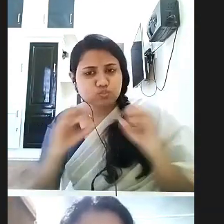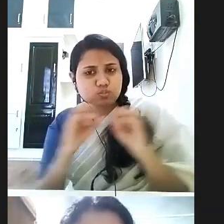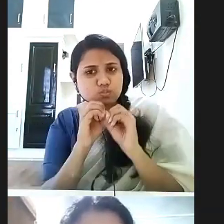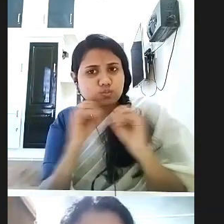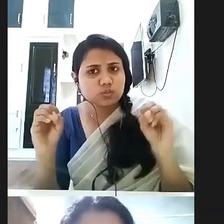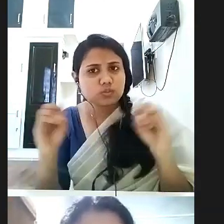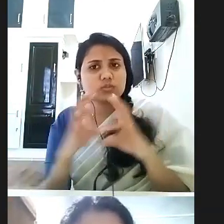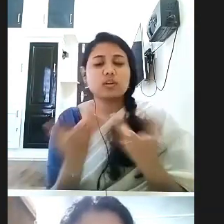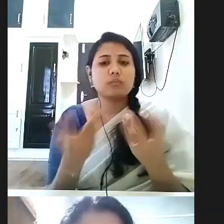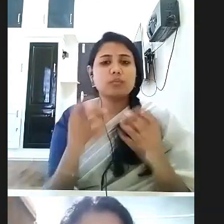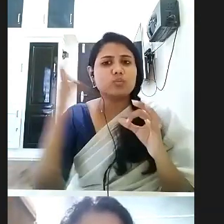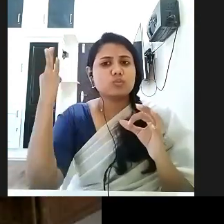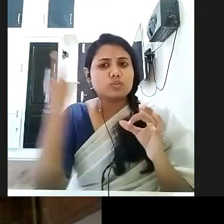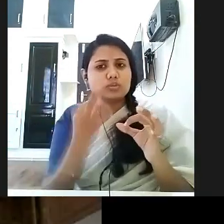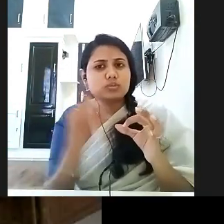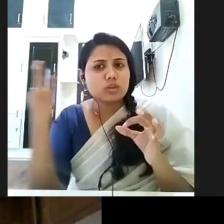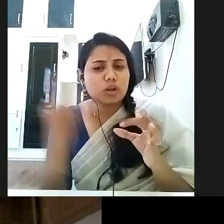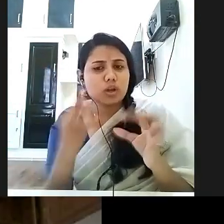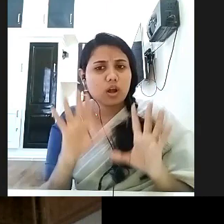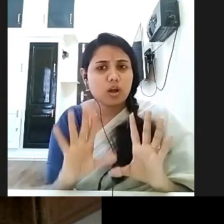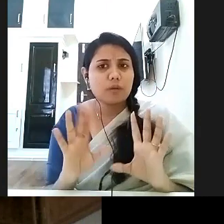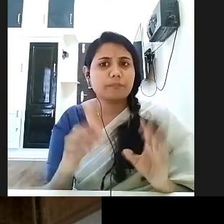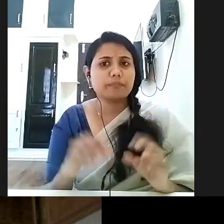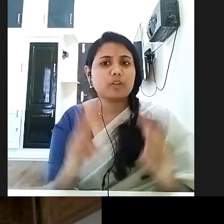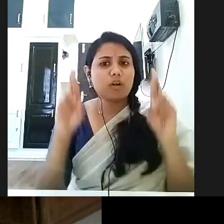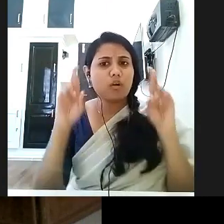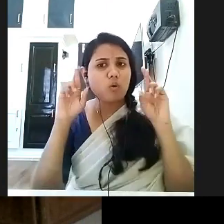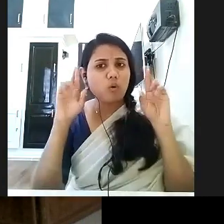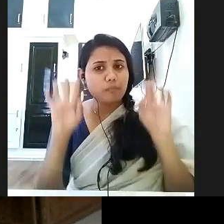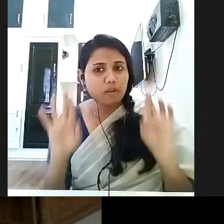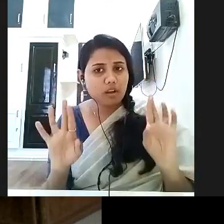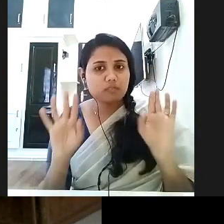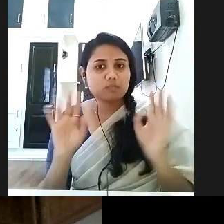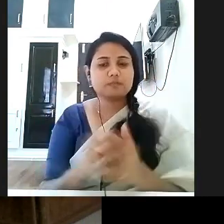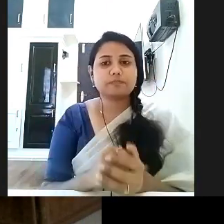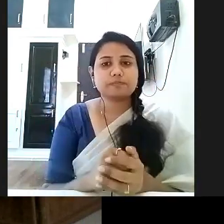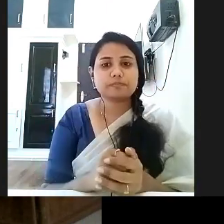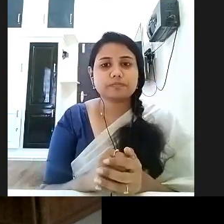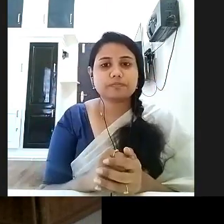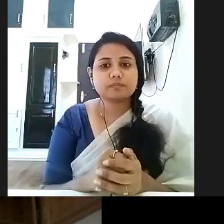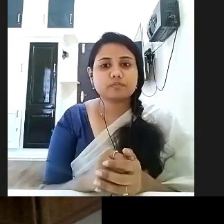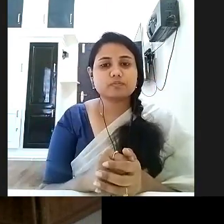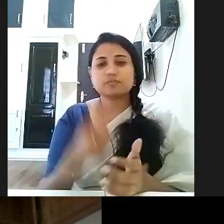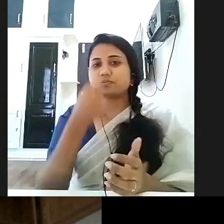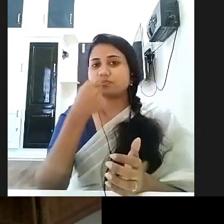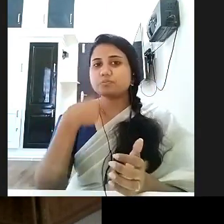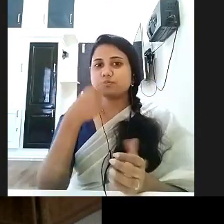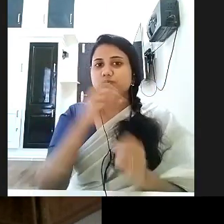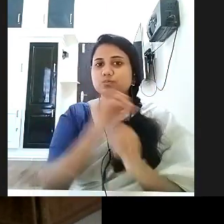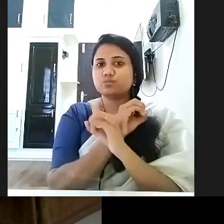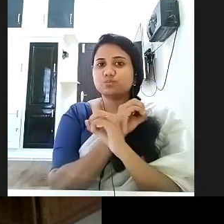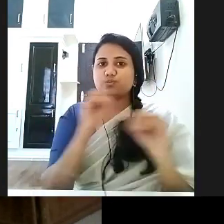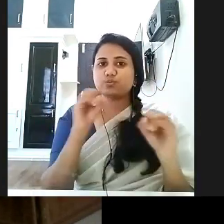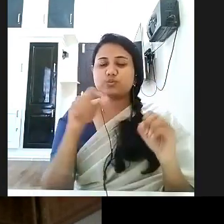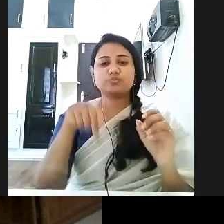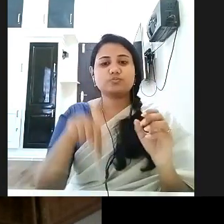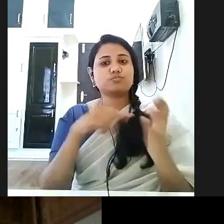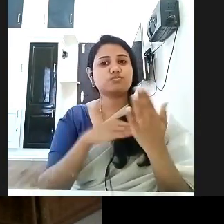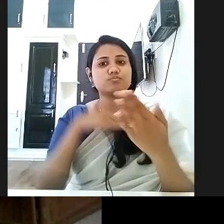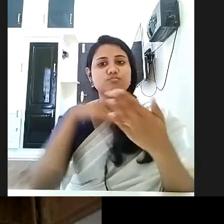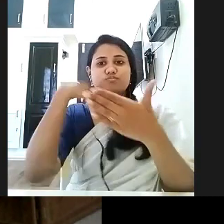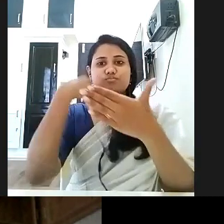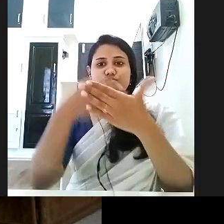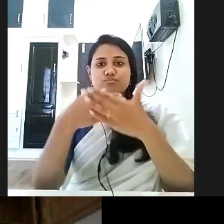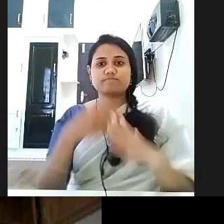പുതിയ എന്തെങ്കിലും ഹോപ്പ് വരുന്നുണ്ടോ? ഡ്രഗ്സ് ആയിട്ട് ഇപ്പൊ ഇതുവരെ ഒന്നും ഇല്ല സർ. ആക്ച്വലി എന്റെ കേട്ട അറിവിലും